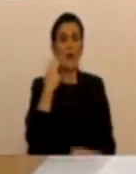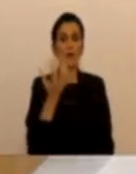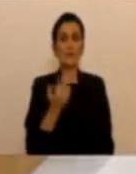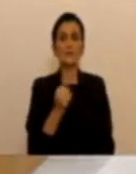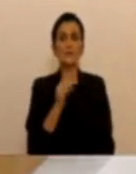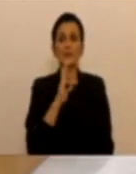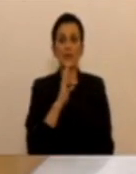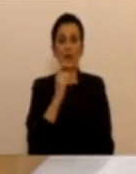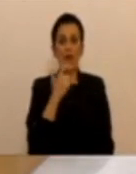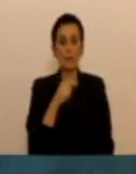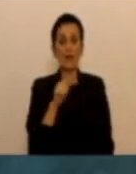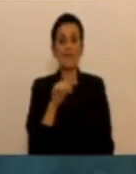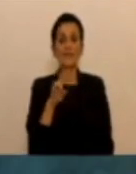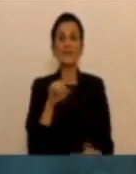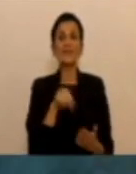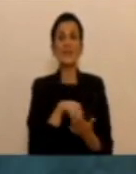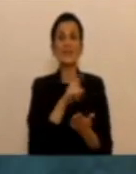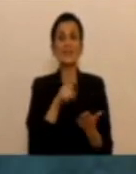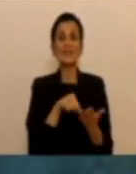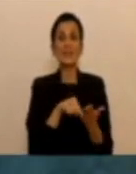ქალბატონო თინა,